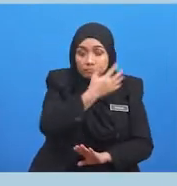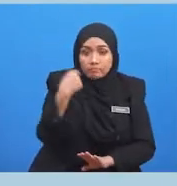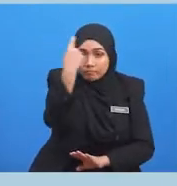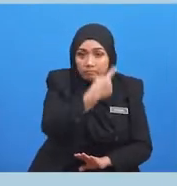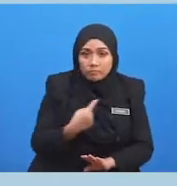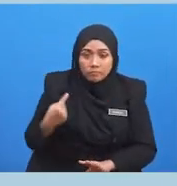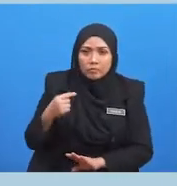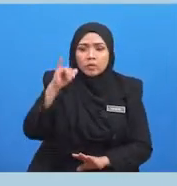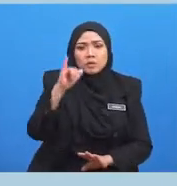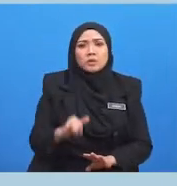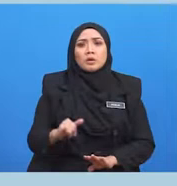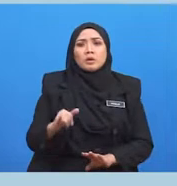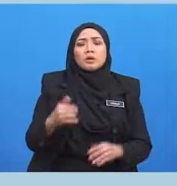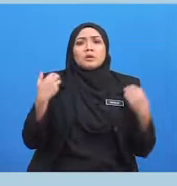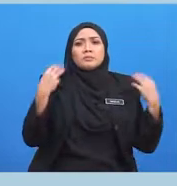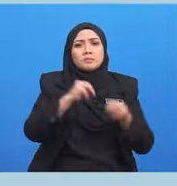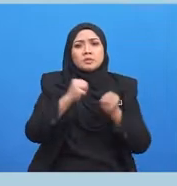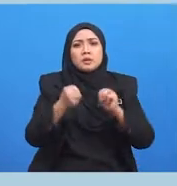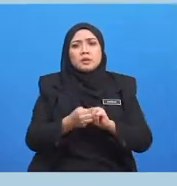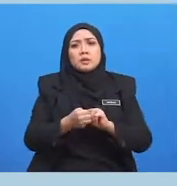oleh petugas kesihatan.